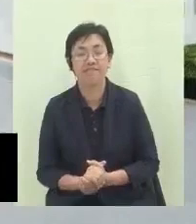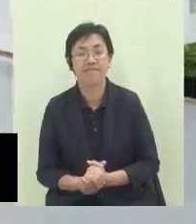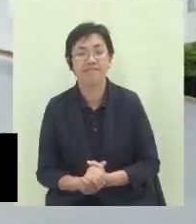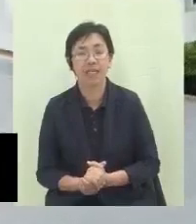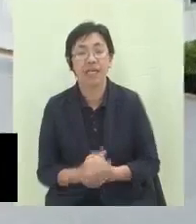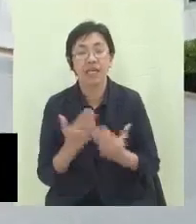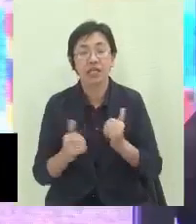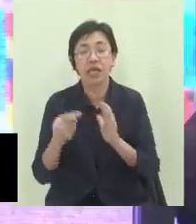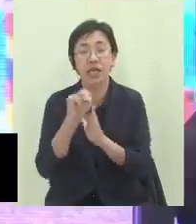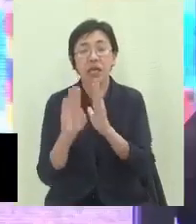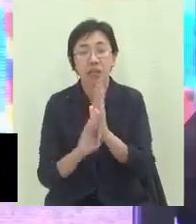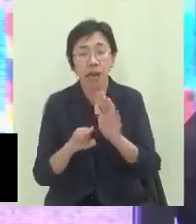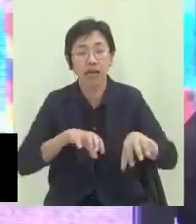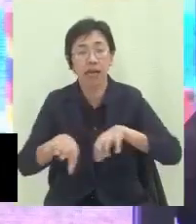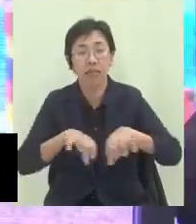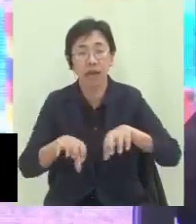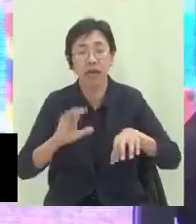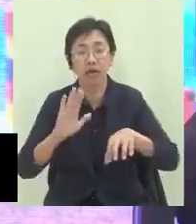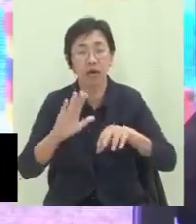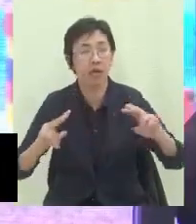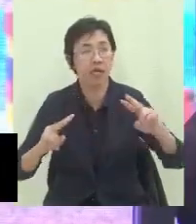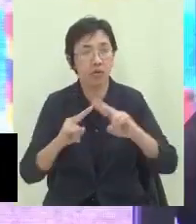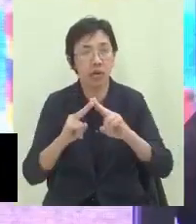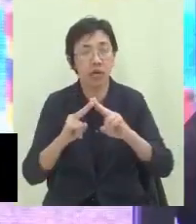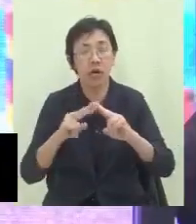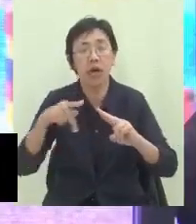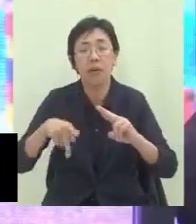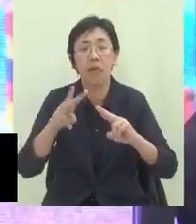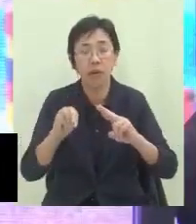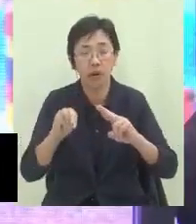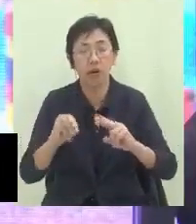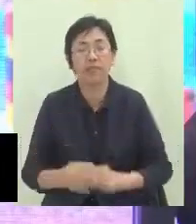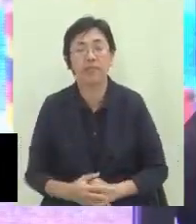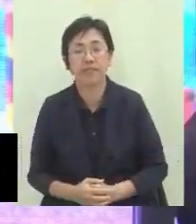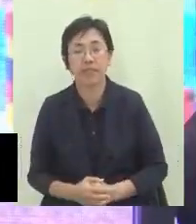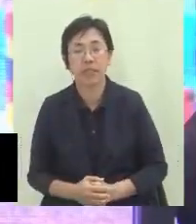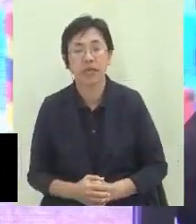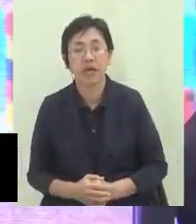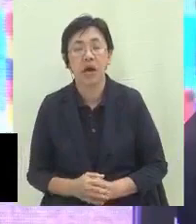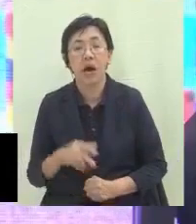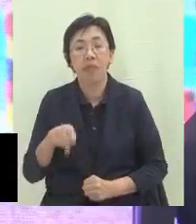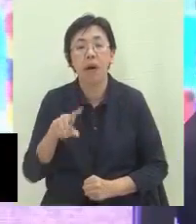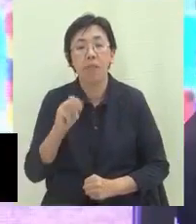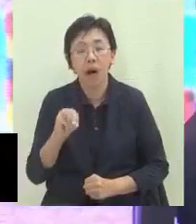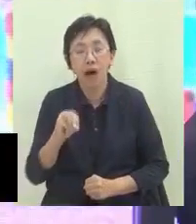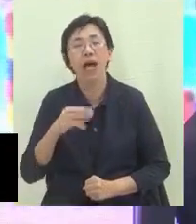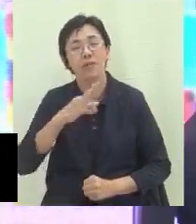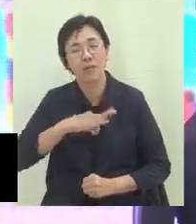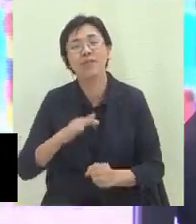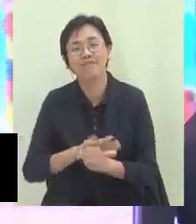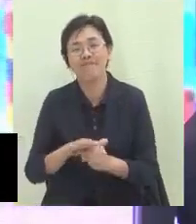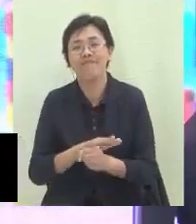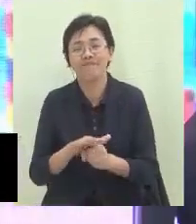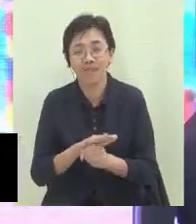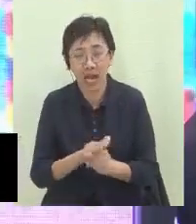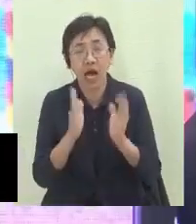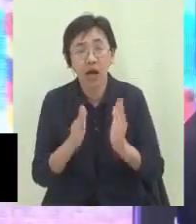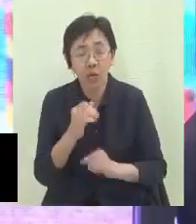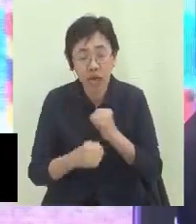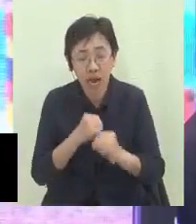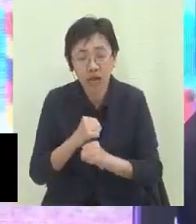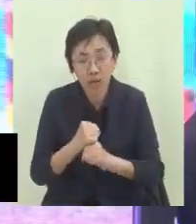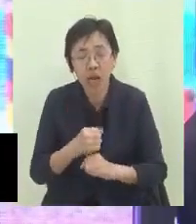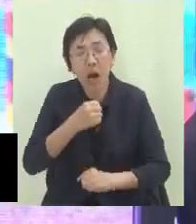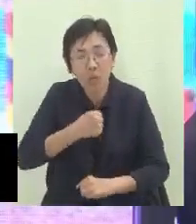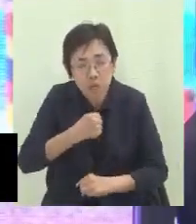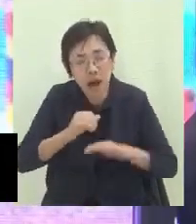สำคัญนโยบายบริหารของกระทรวงพมพมพอใจให้ทุกวัย